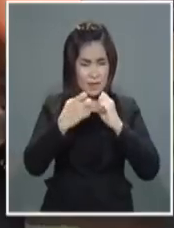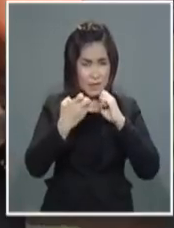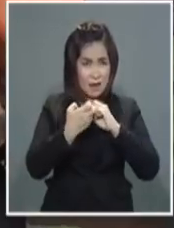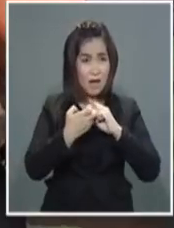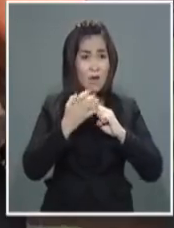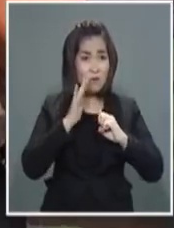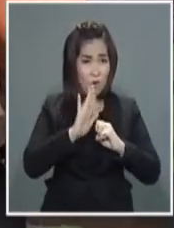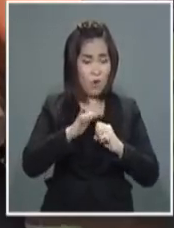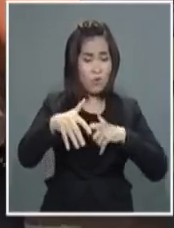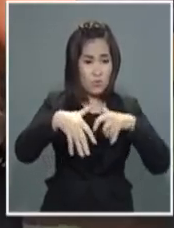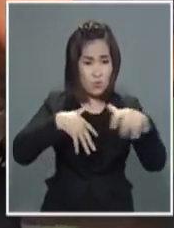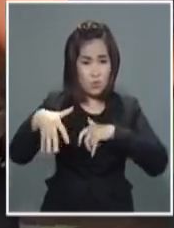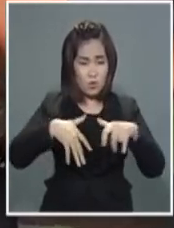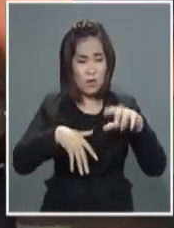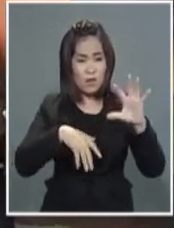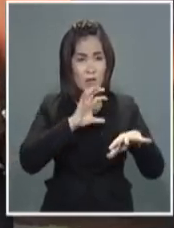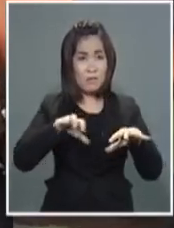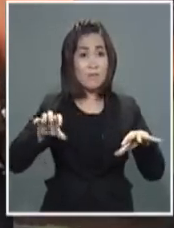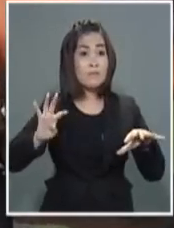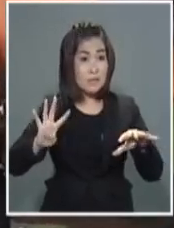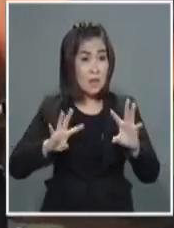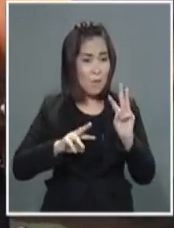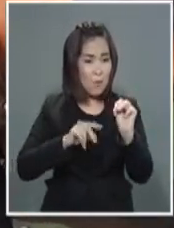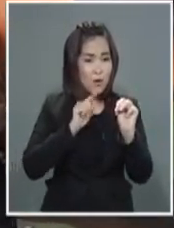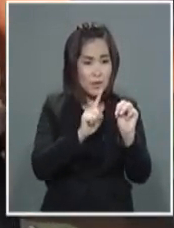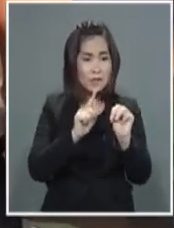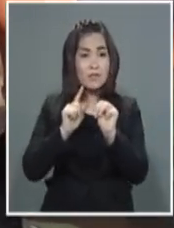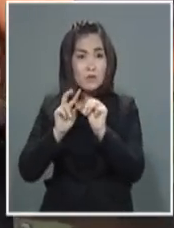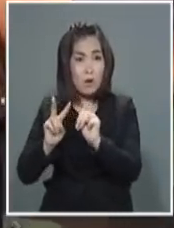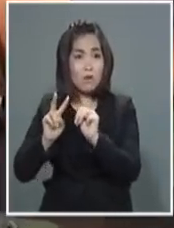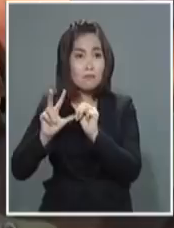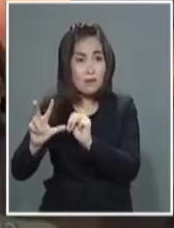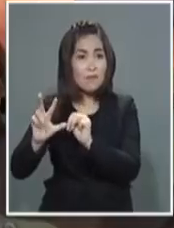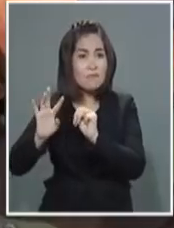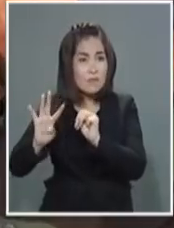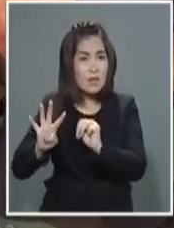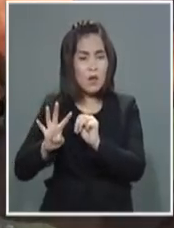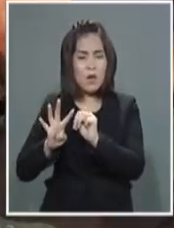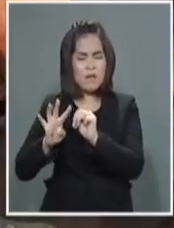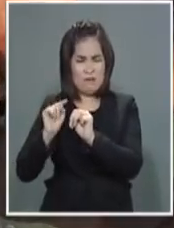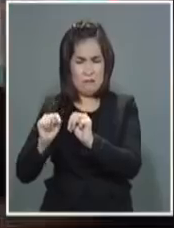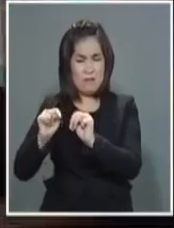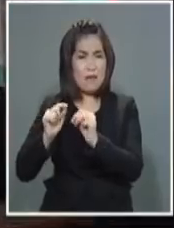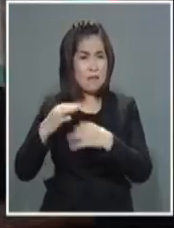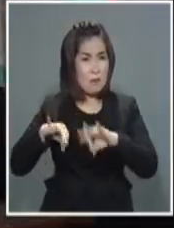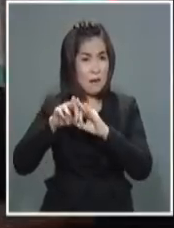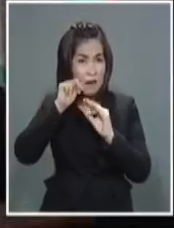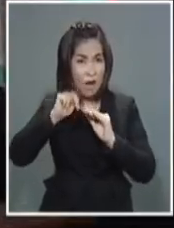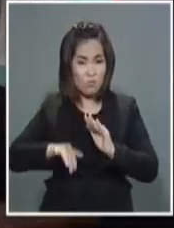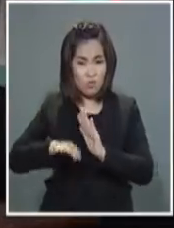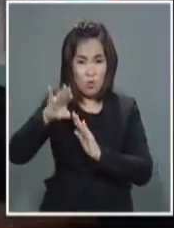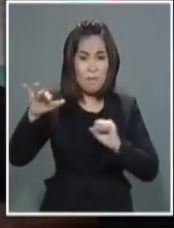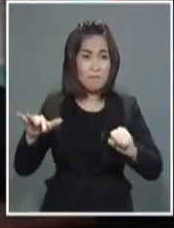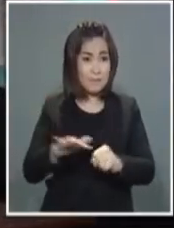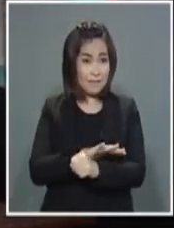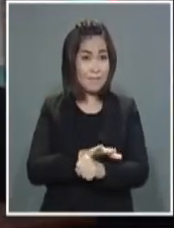ะเต็มพื้นที่4หมู่บ้านคือหมู่ที่1หมู่ที่2หมู่ที่3หมู่ที่4แต่หมู่ที่4ตอนนี้เต็มพื้นที่แล้วนะครับ ซึ่งที่บ้านนั้นท่วม